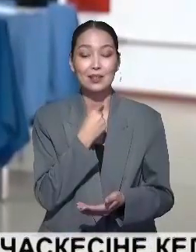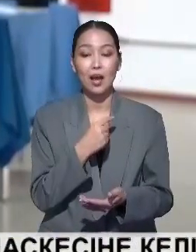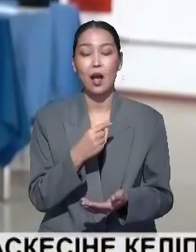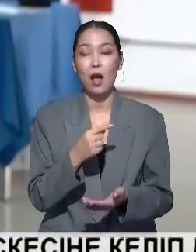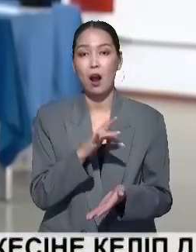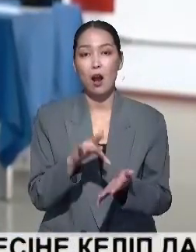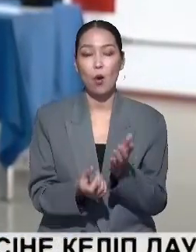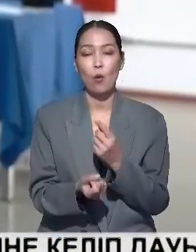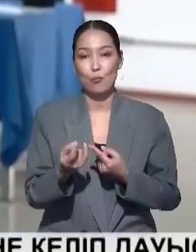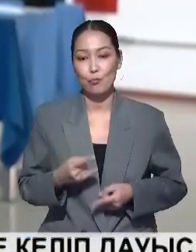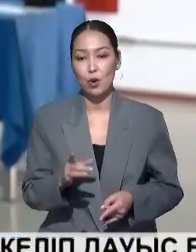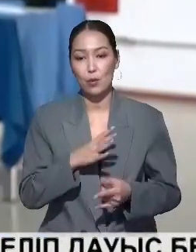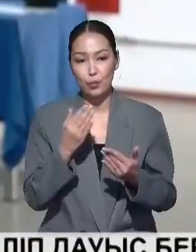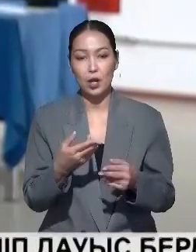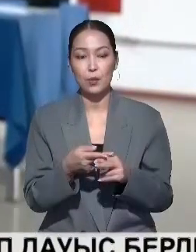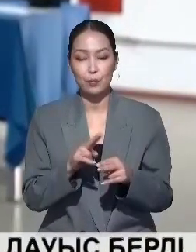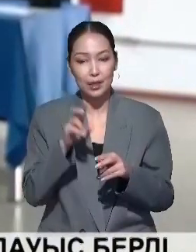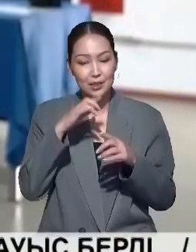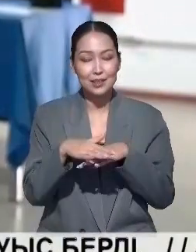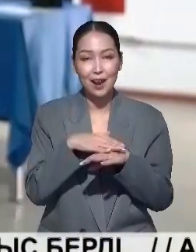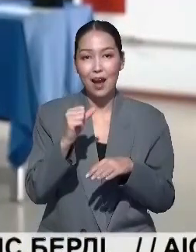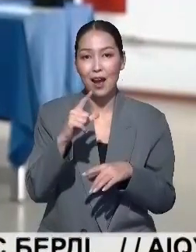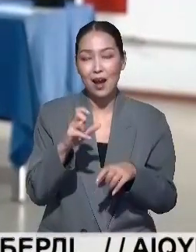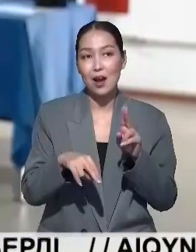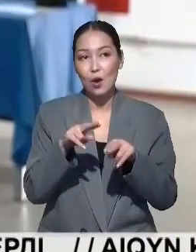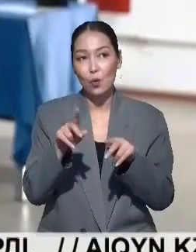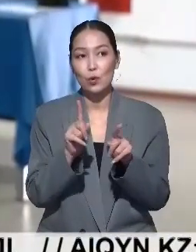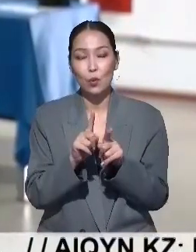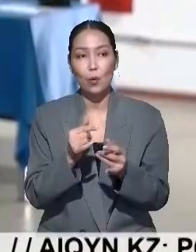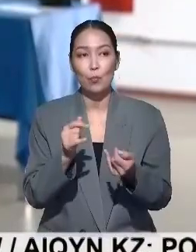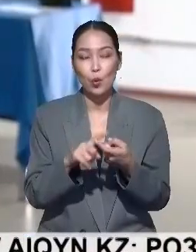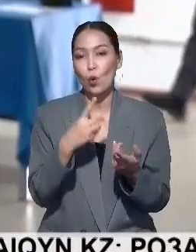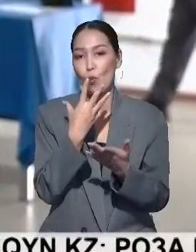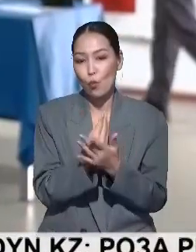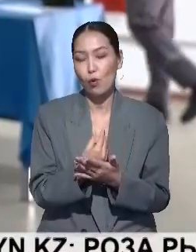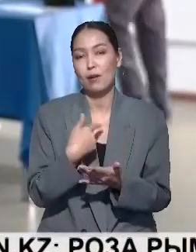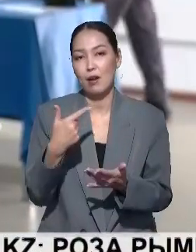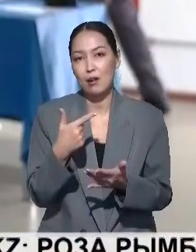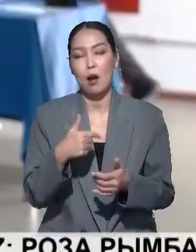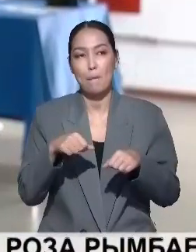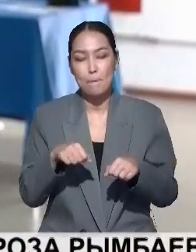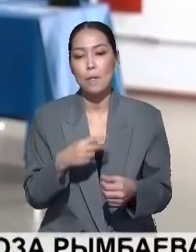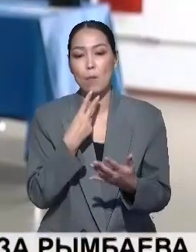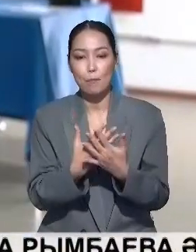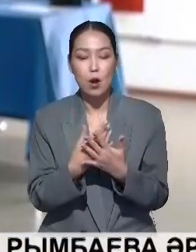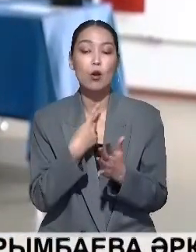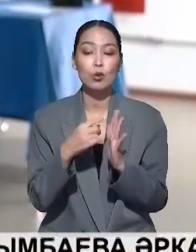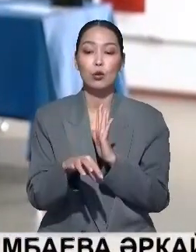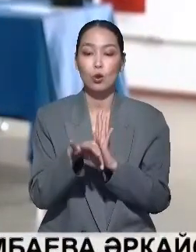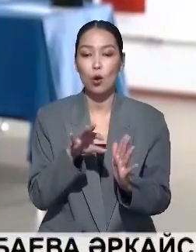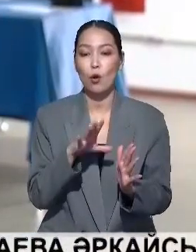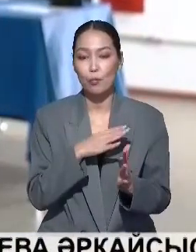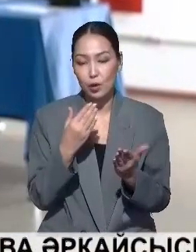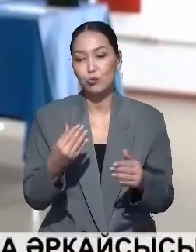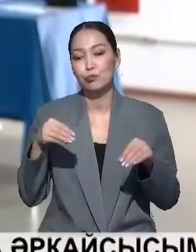тумасымын. Қазір Бақтада жүрмін. Елімізде атом электр станциясының құрылысына байланысты өзімнің азаматтық ұстанымды білдіріп дауыс бердім. Біз үшін